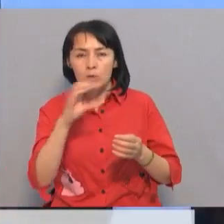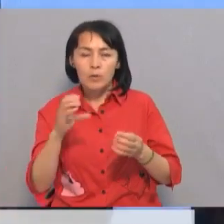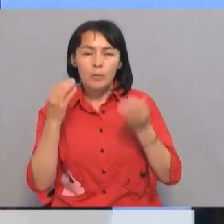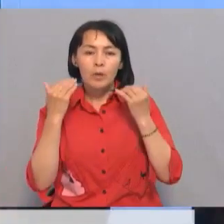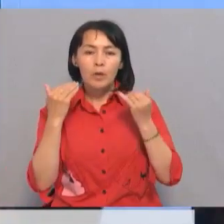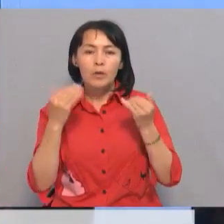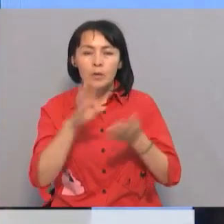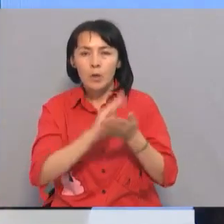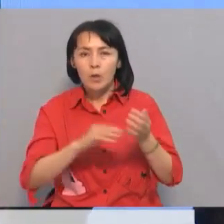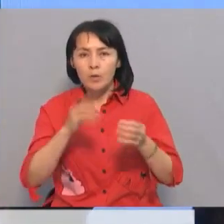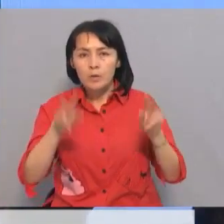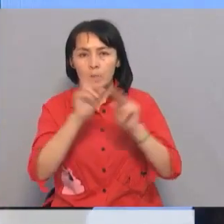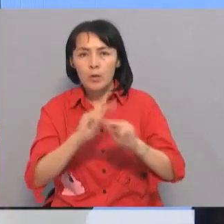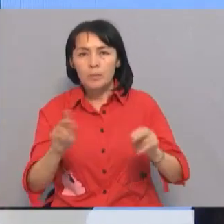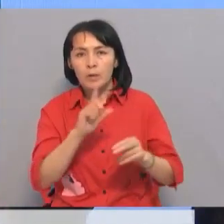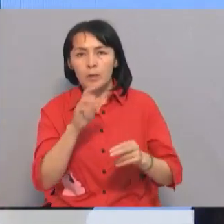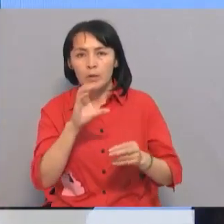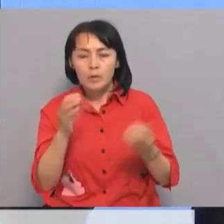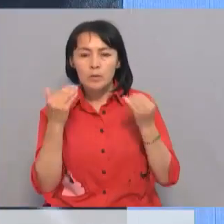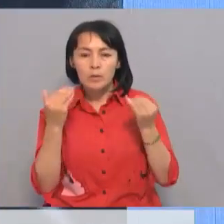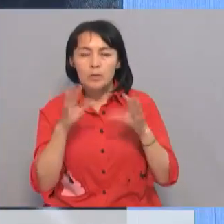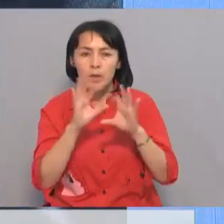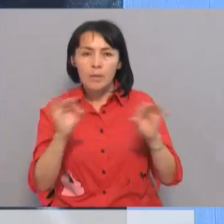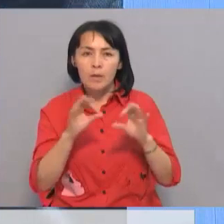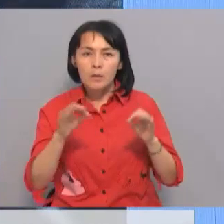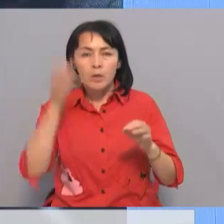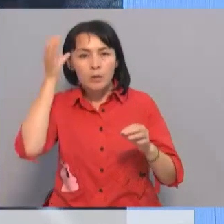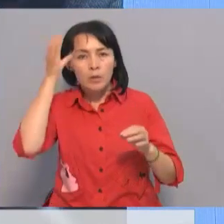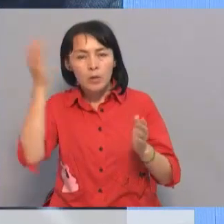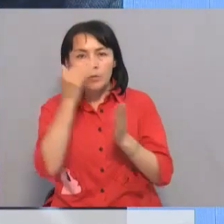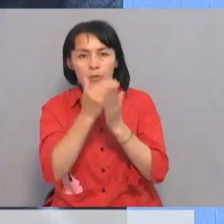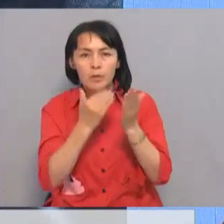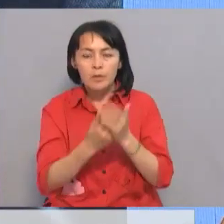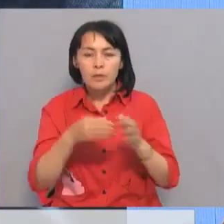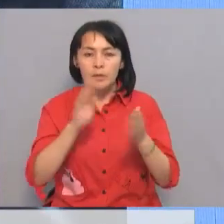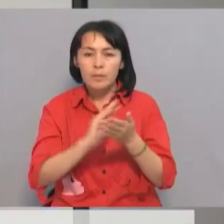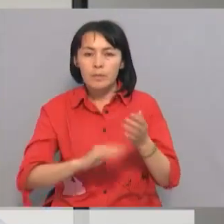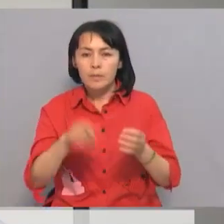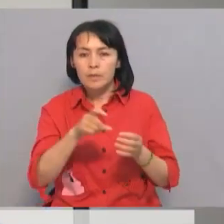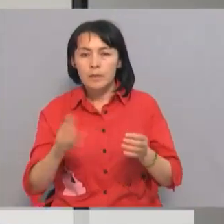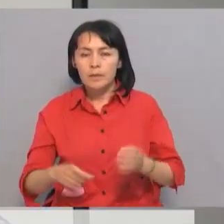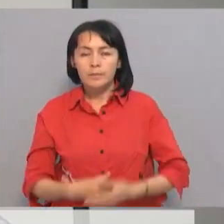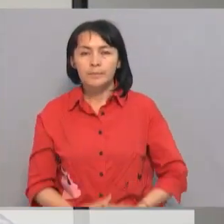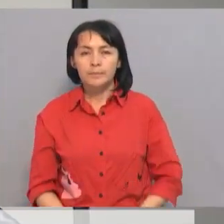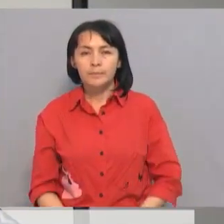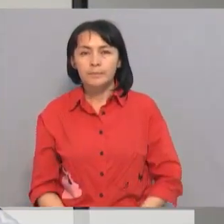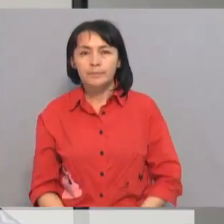Сокпакбаева. Журналист-педагог Гульмира Султановна поделилась научными данными о писателе.